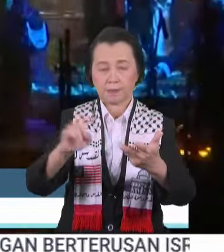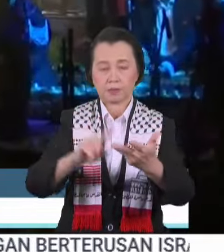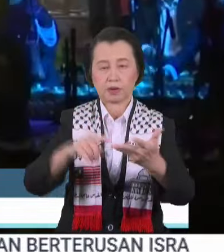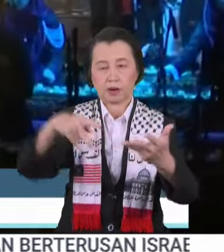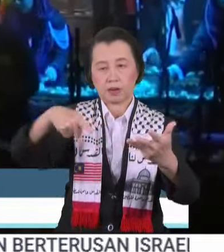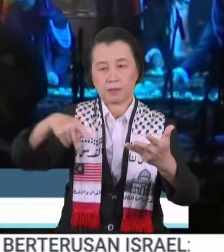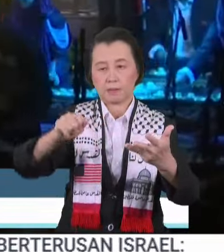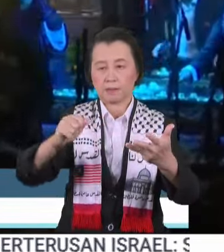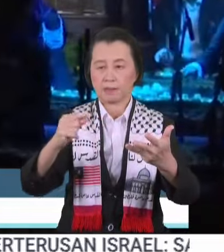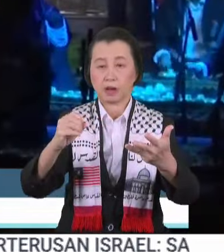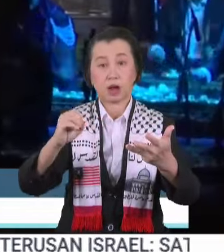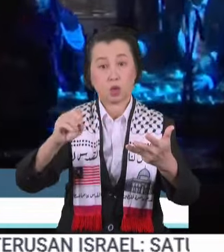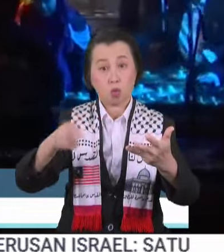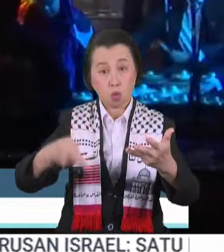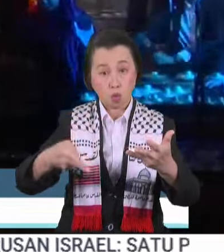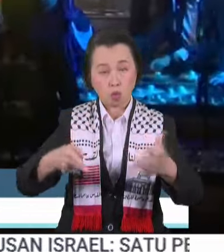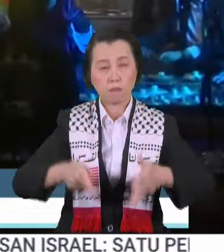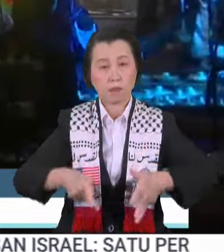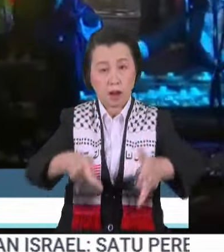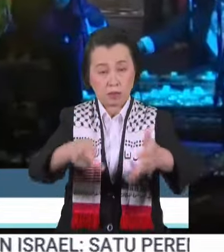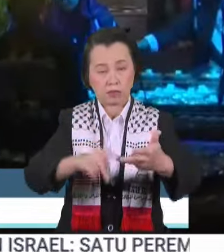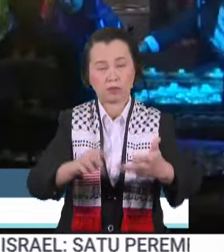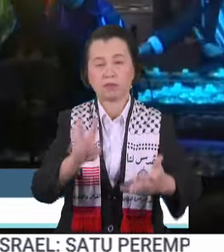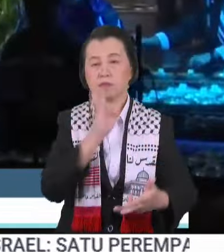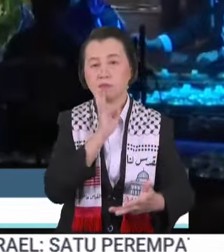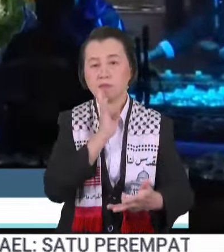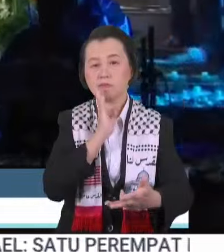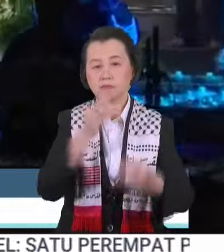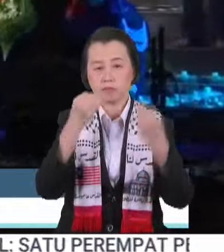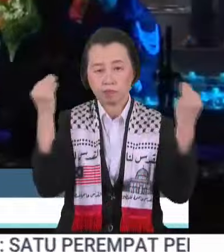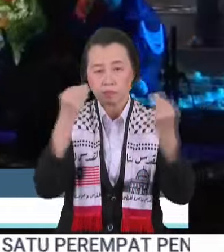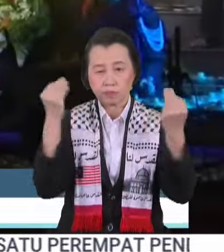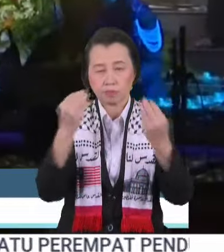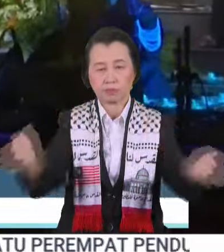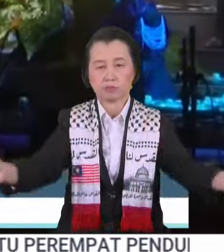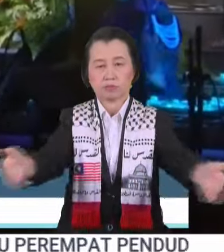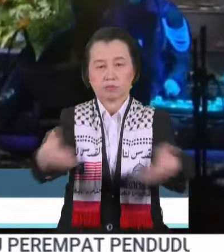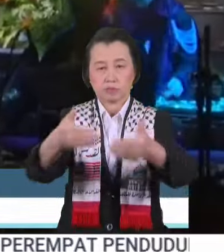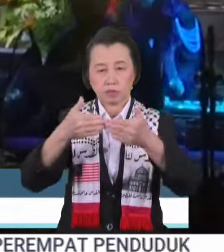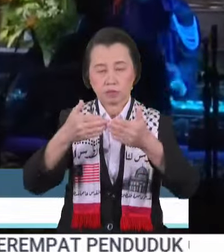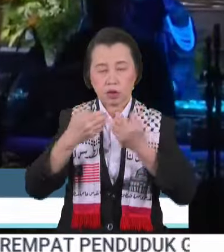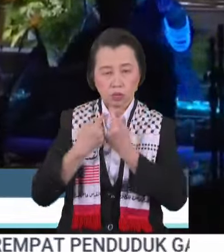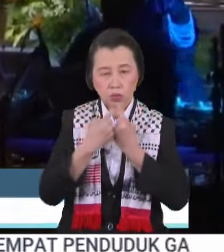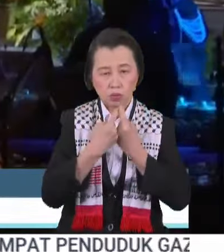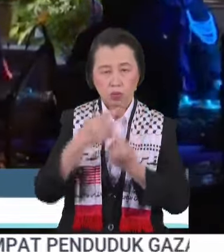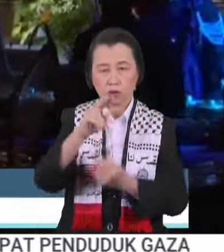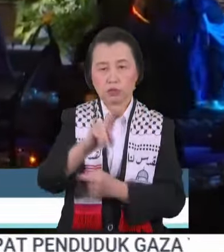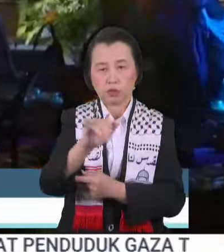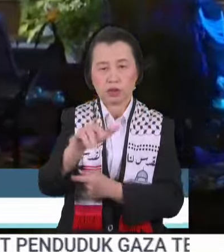Pagoh. Beliau berkata demikian ketika ditemui pada majlis sambutan penutup ulang tahun